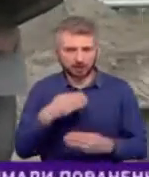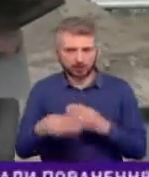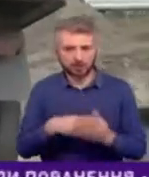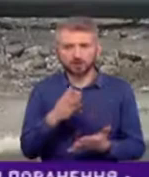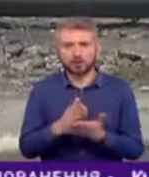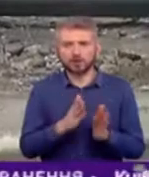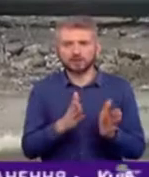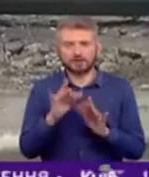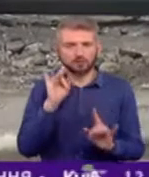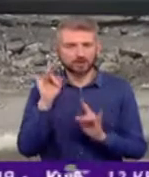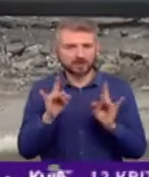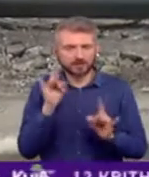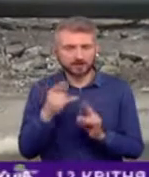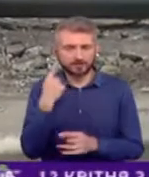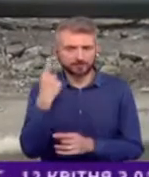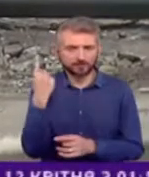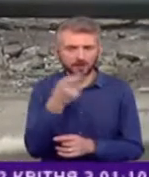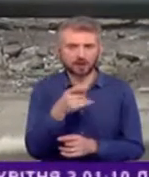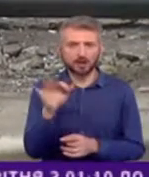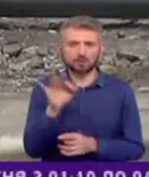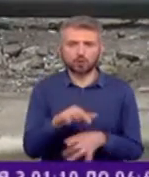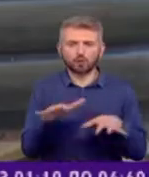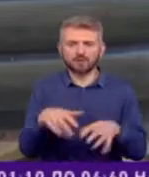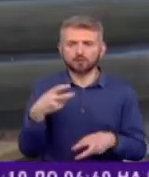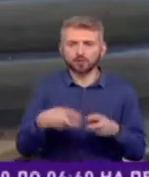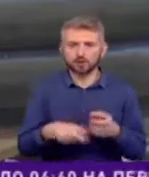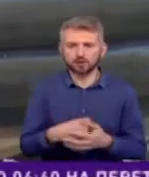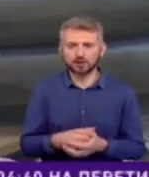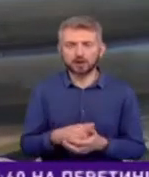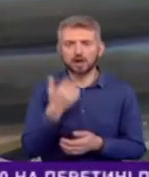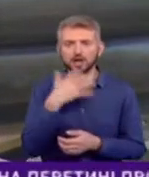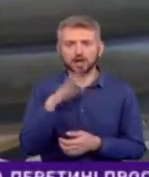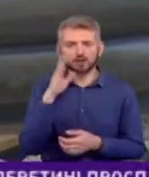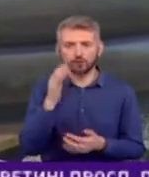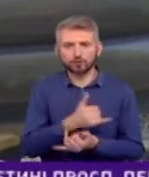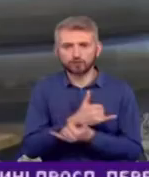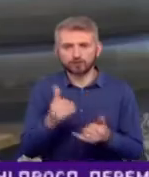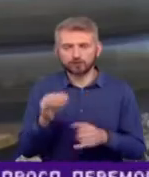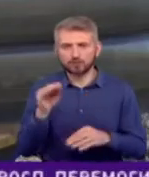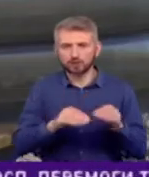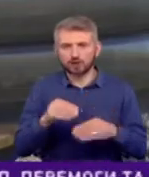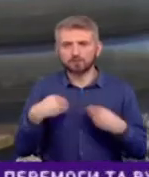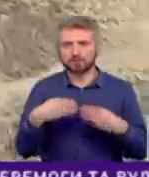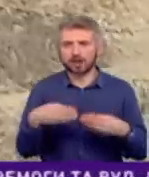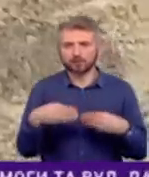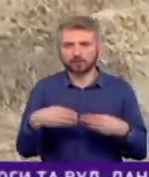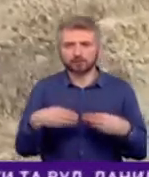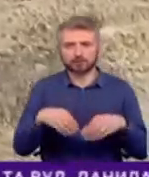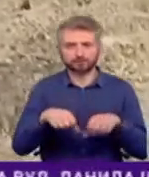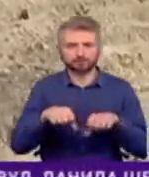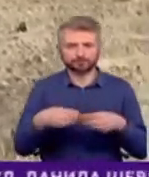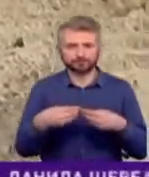системою сигналізації, яка надсилає повідомлення про місце пошкодження. А гаряче водопостачання прокладають пластиковими гнучкими